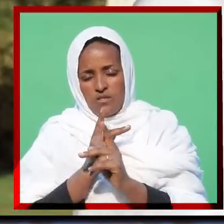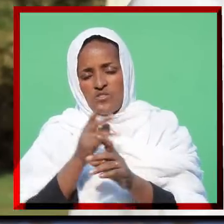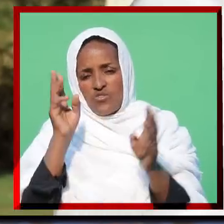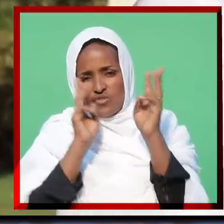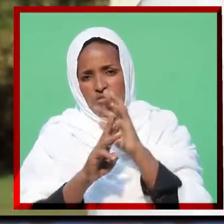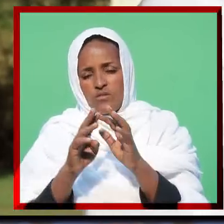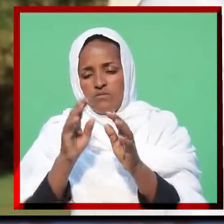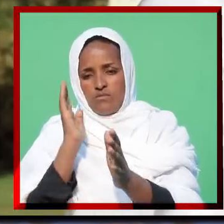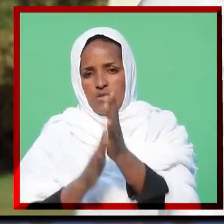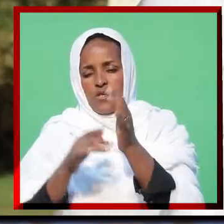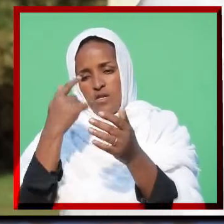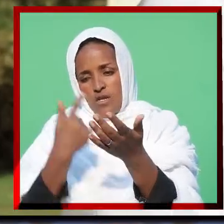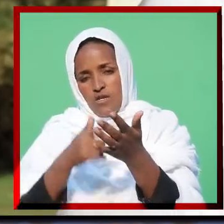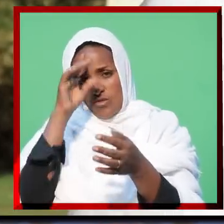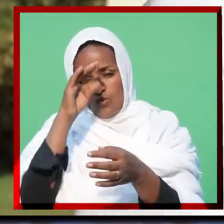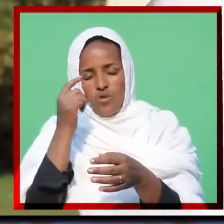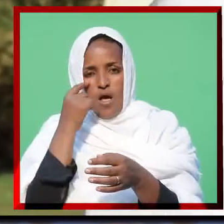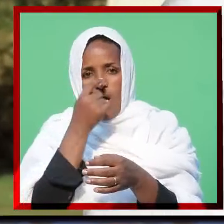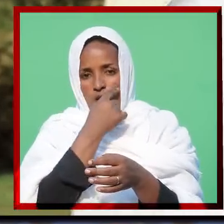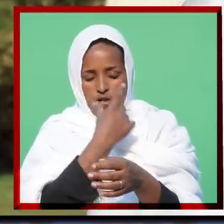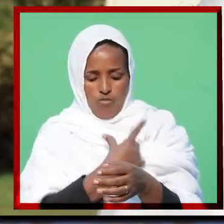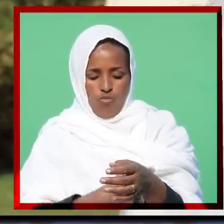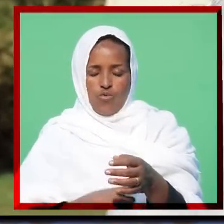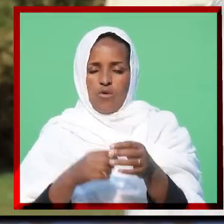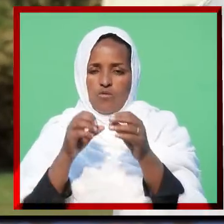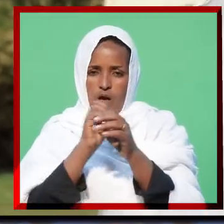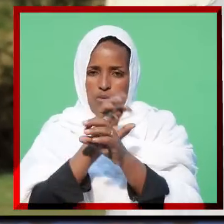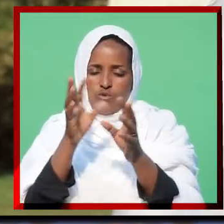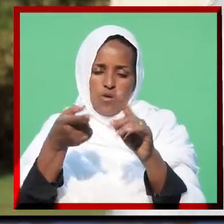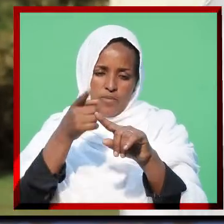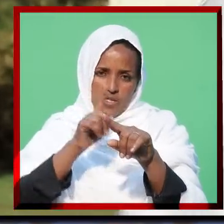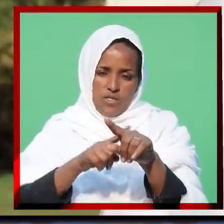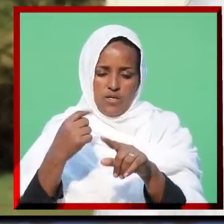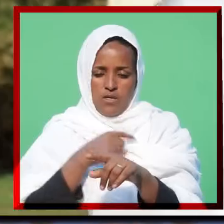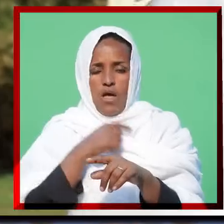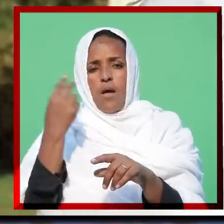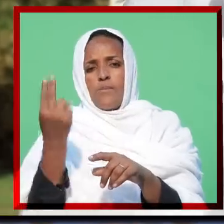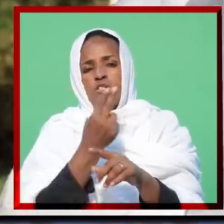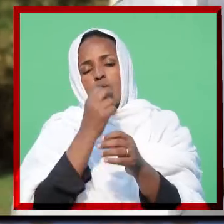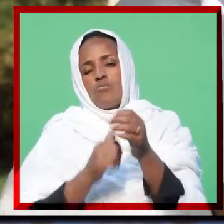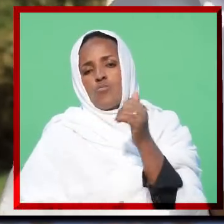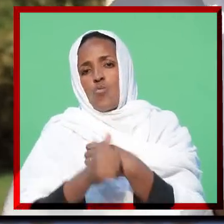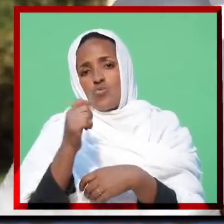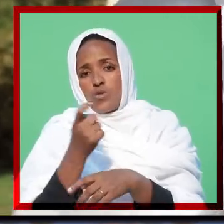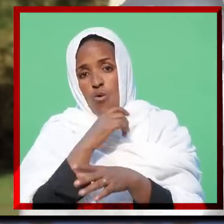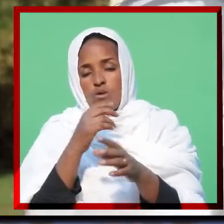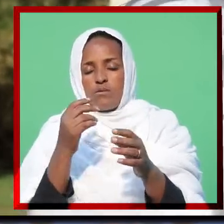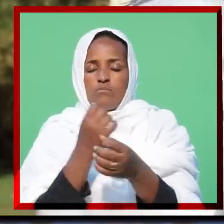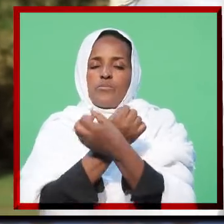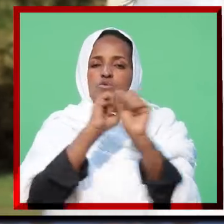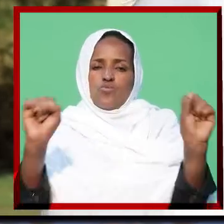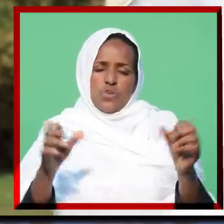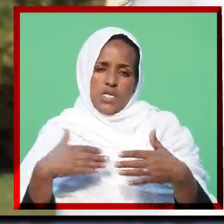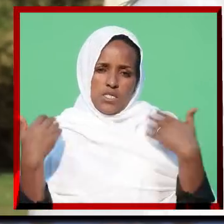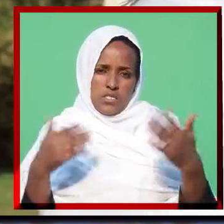እግዚአብሔር ለነዚህ ሰዎች አይነ ልቡናቸውን አብርቶ ይመልስልን። እምንጠቀመው ቢድኑ ነው ቢጎዱ አይደለም። እኛ